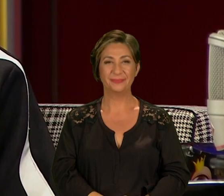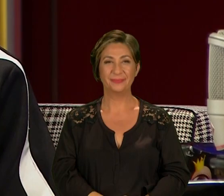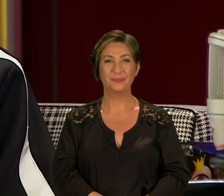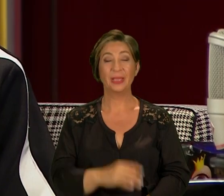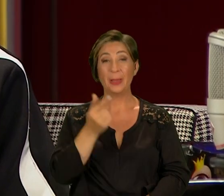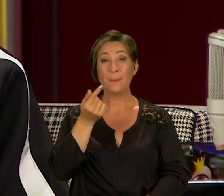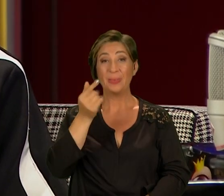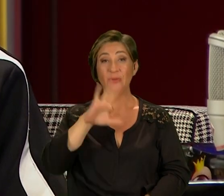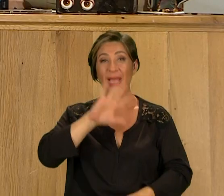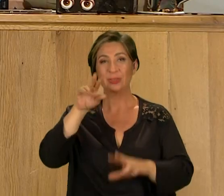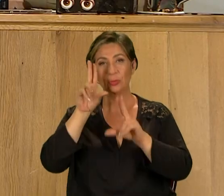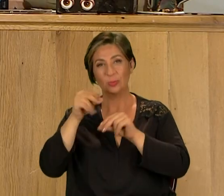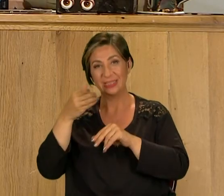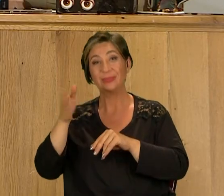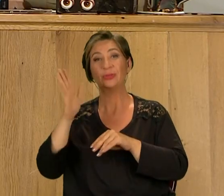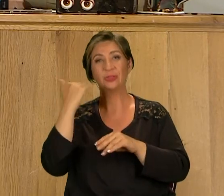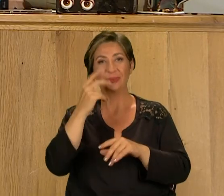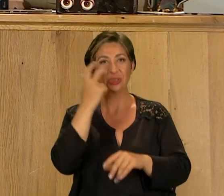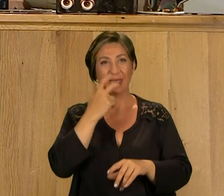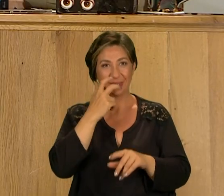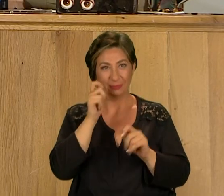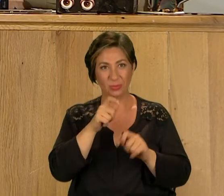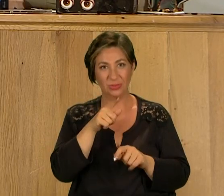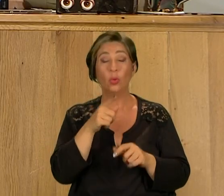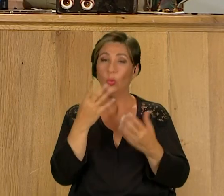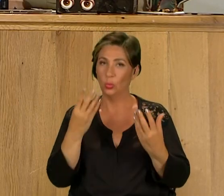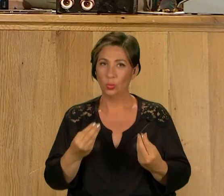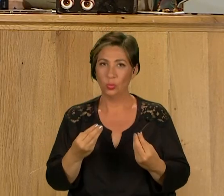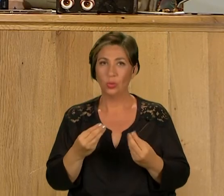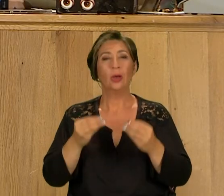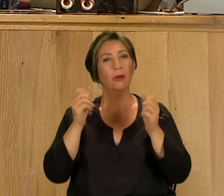Şimdi birazdan herkes uyumaya gitmeden önce bize şarkı söyleyecek misin? Olur.